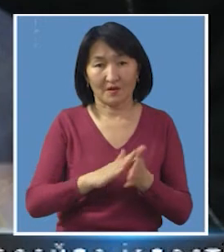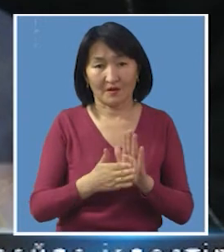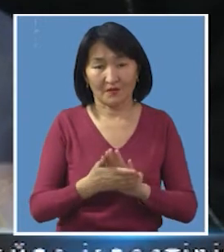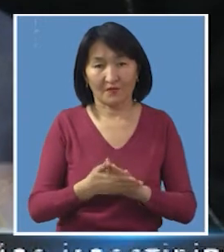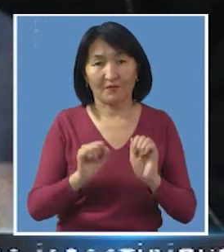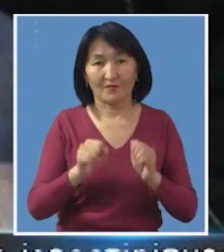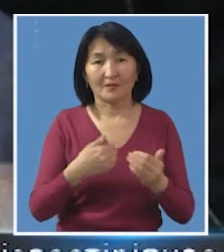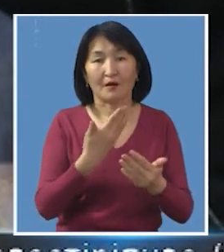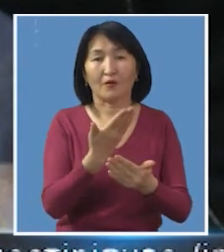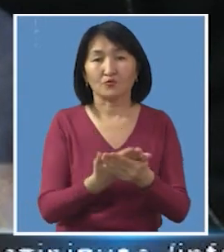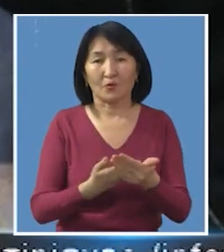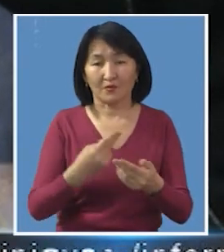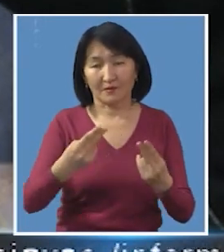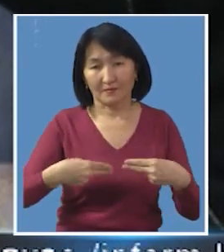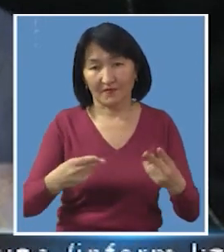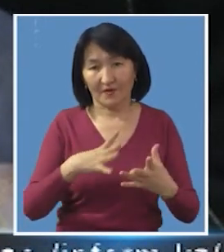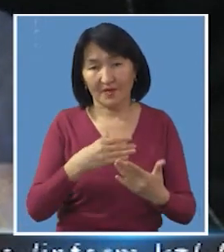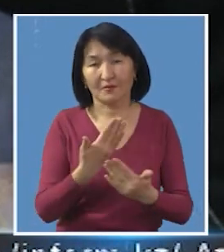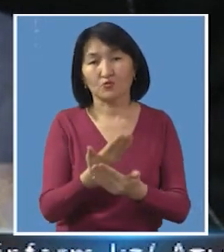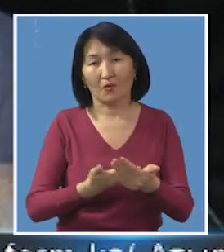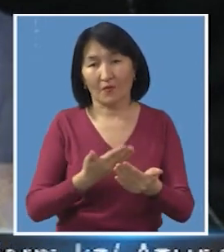консультативті кеңес деп айтылады, прокуратураның жанында құрылған сол жерге мүше етіп енгіздік.